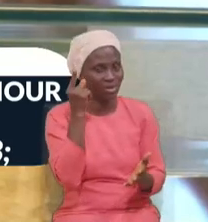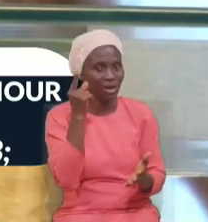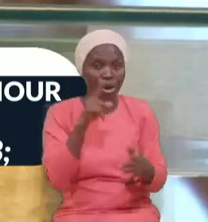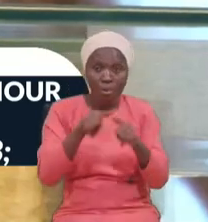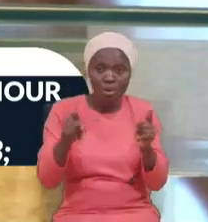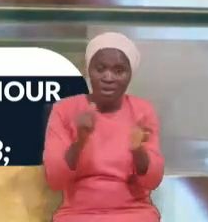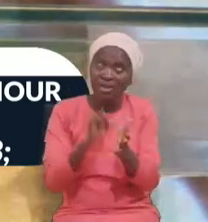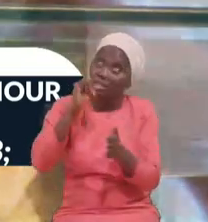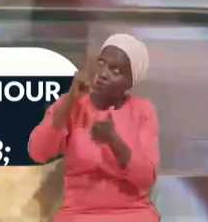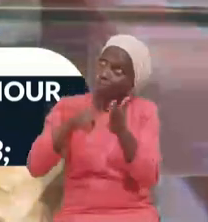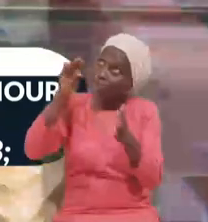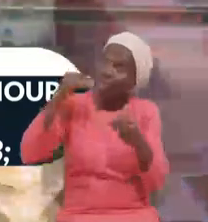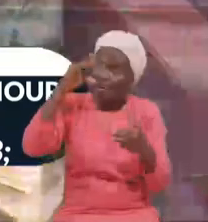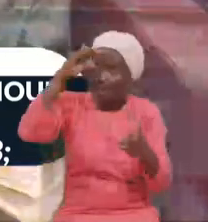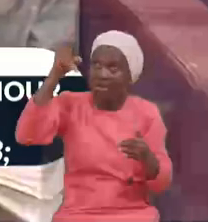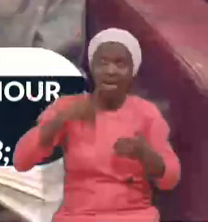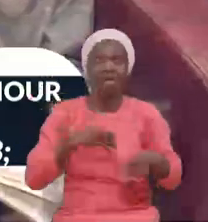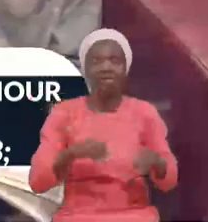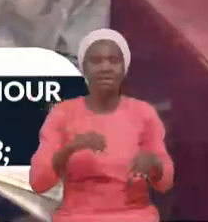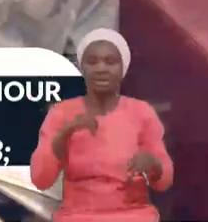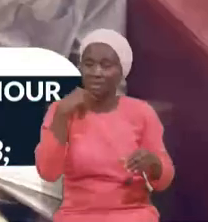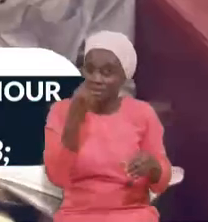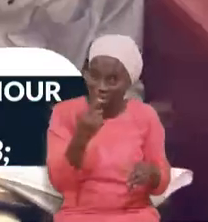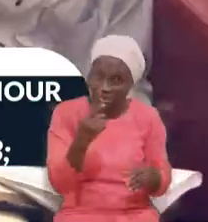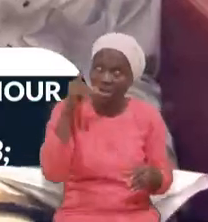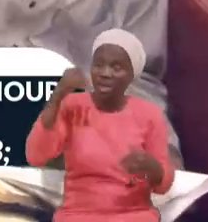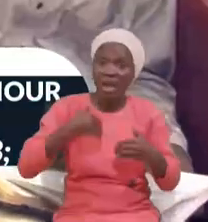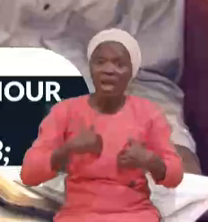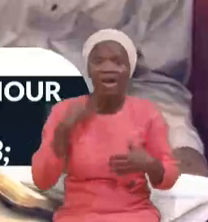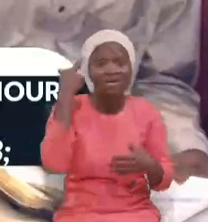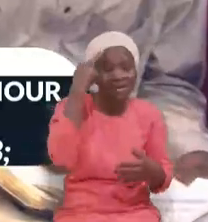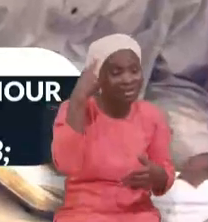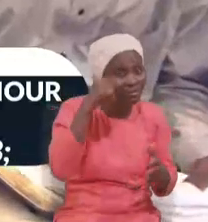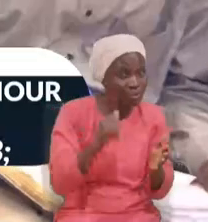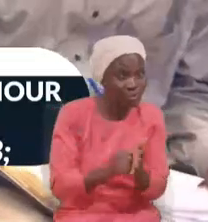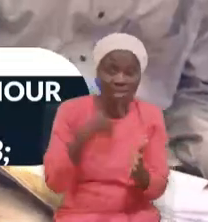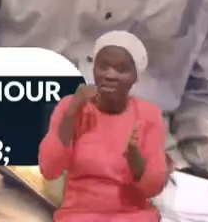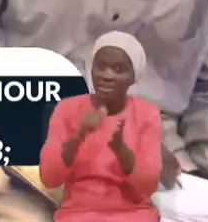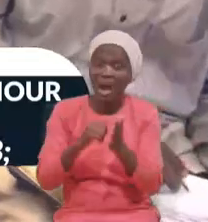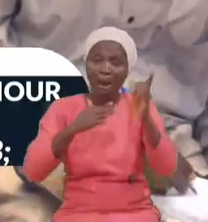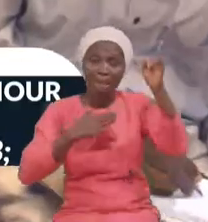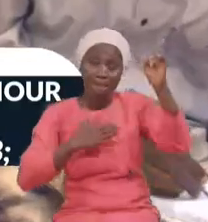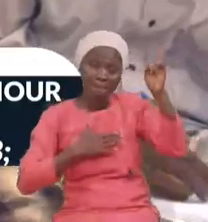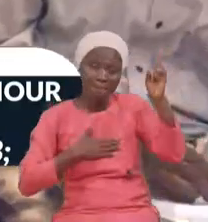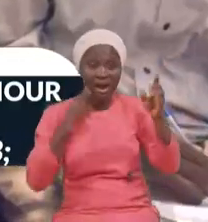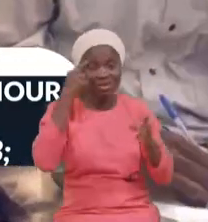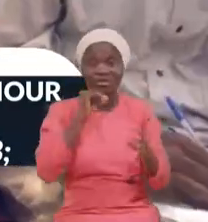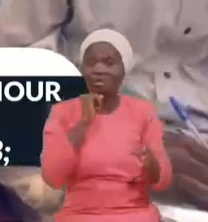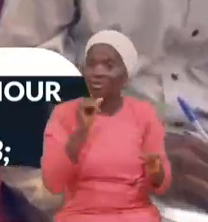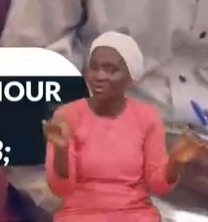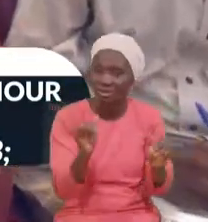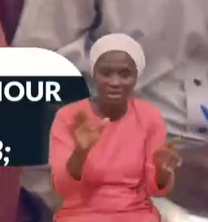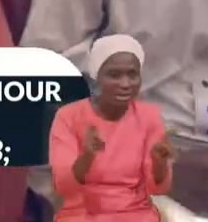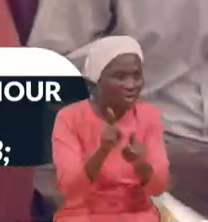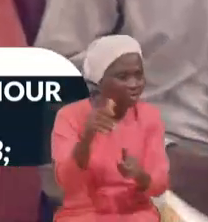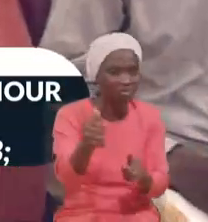comprendre, mais c'est ce qu'il a dit. Il a la raison, sa raison pour le dire. Car mes pensées ne sont pas vos pensées, et vos voix